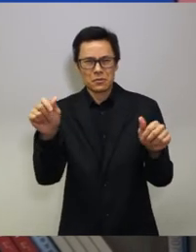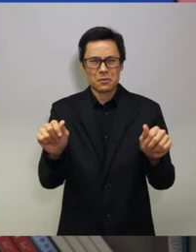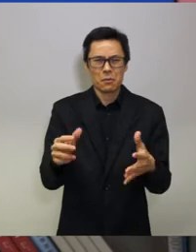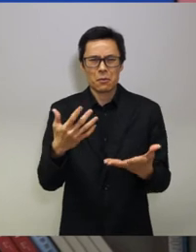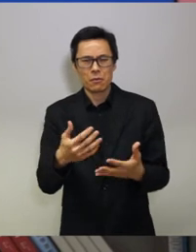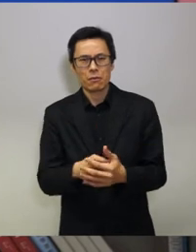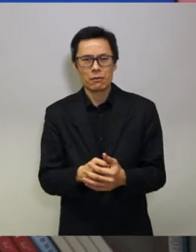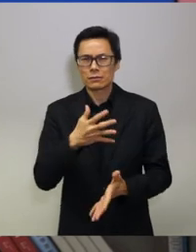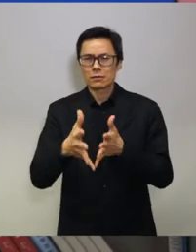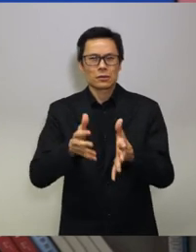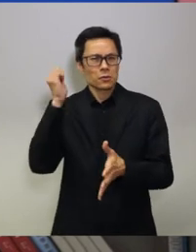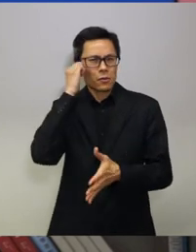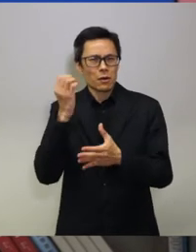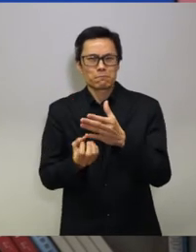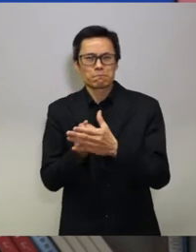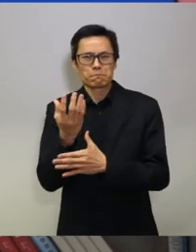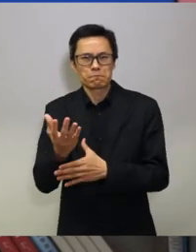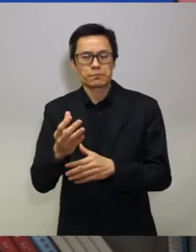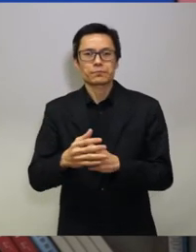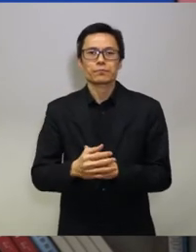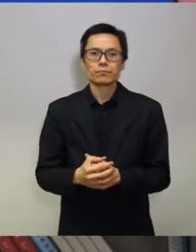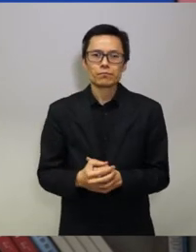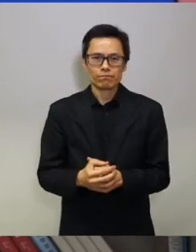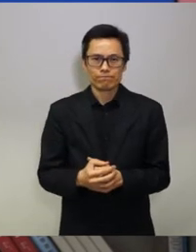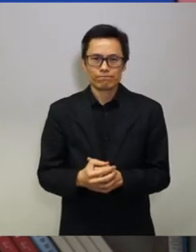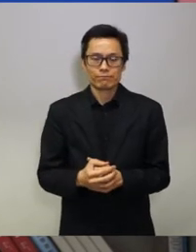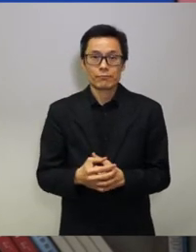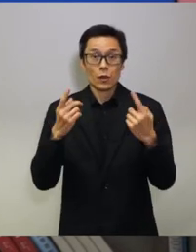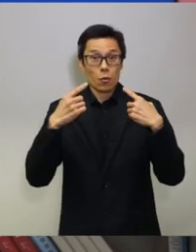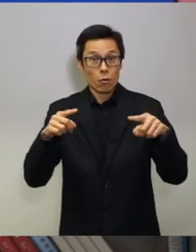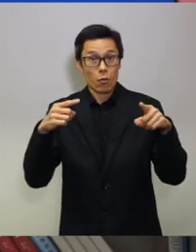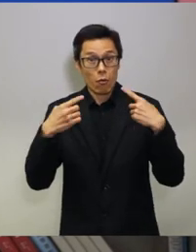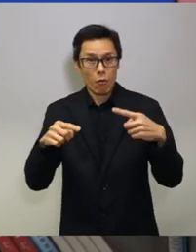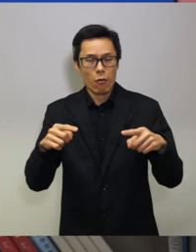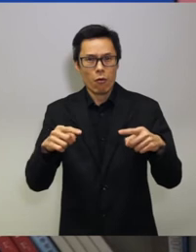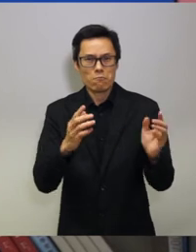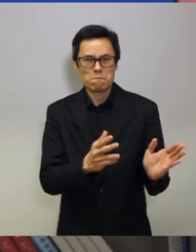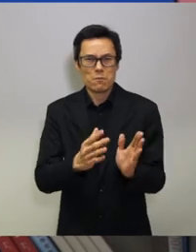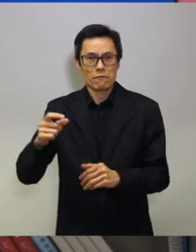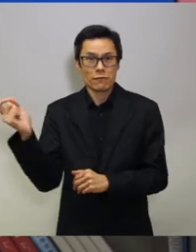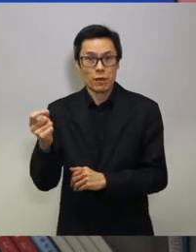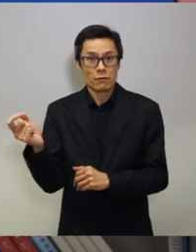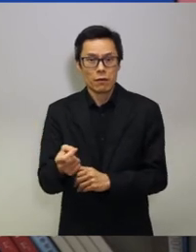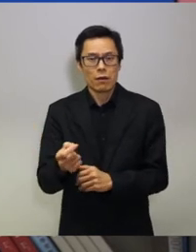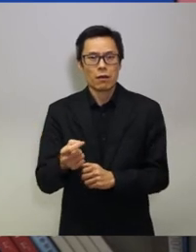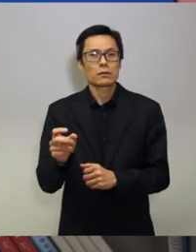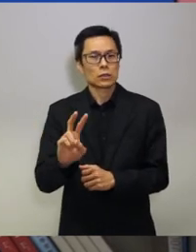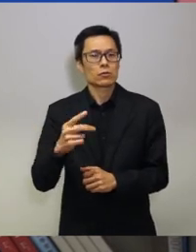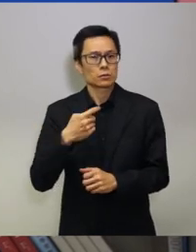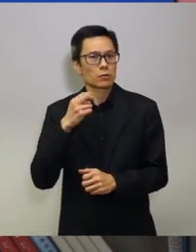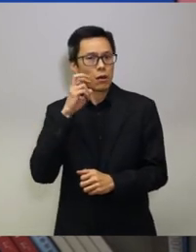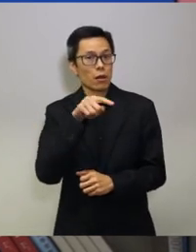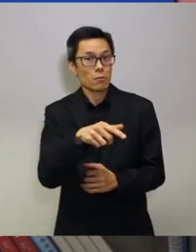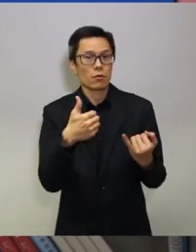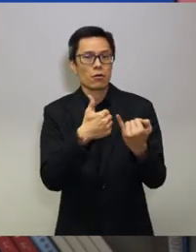實手語亦都好難表達嘅。咁而歌太嗰、那個節奏太快嘅話咧，其實亦都要考慮到參賽